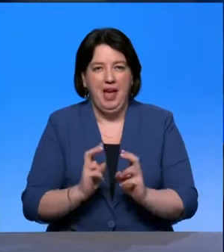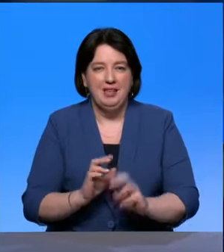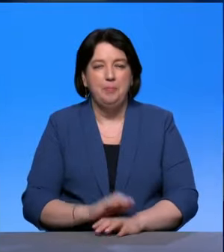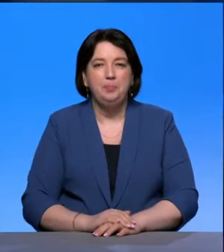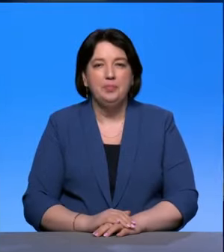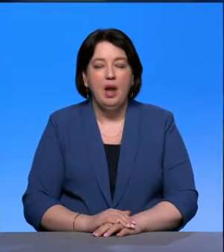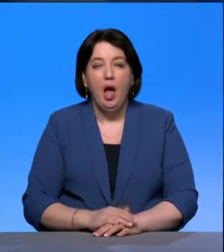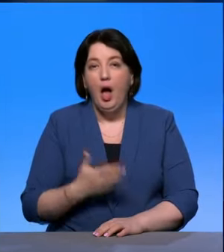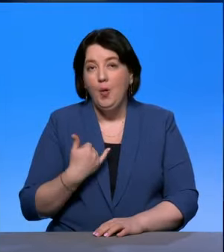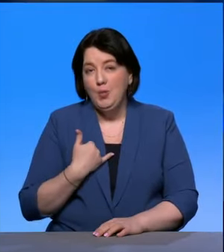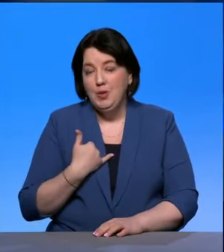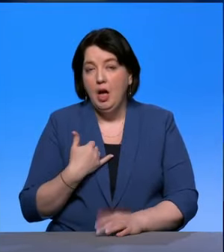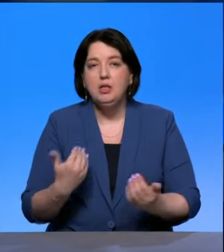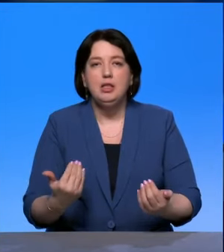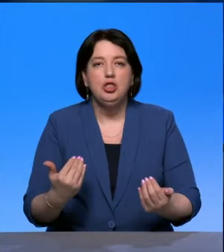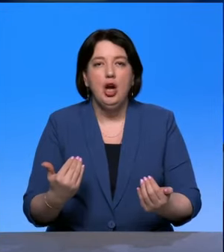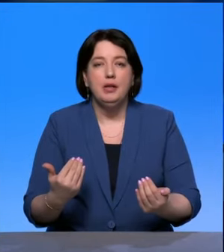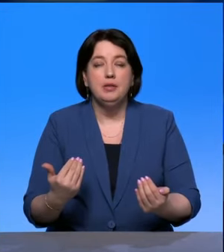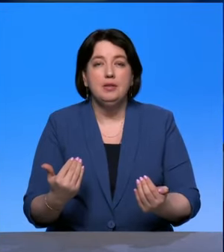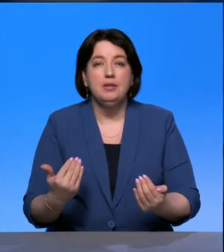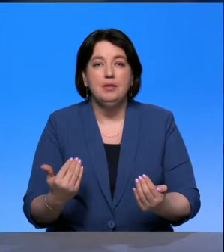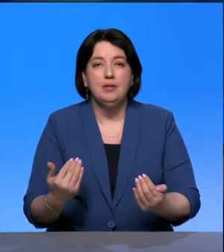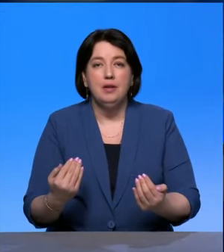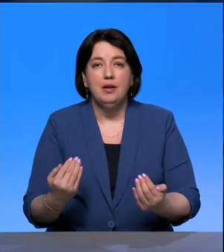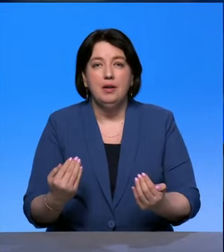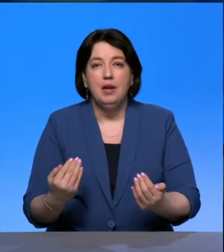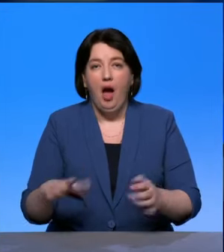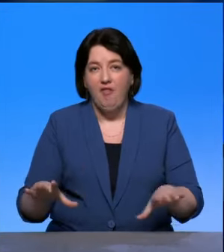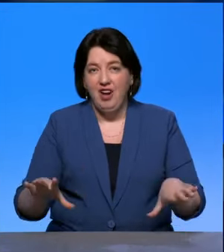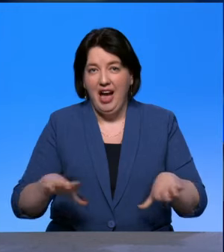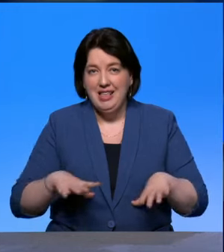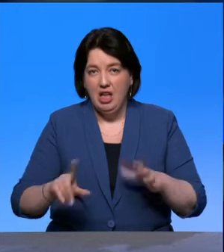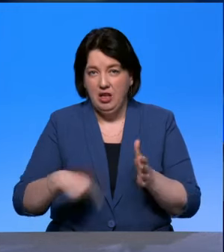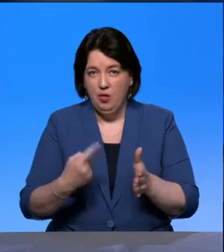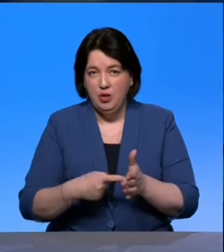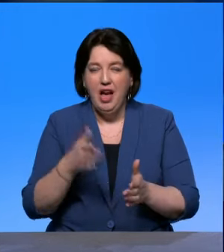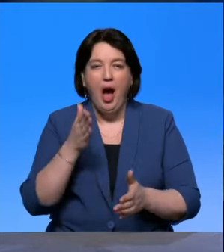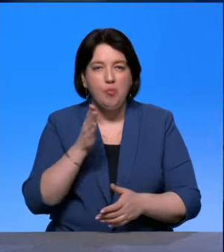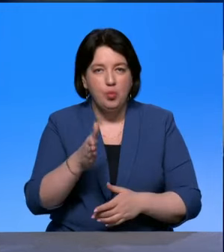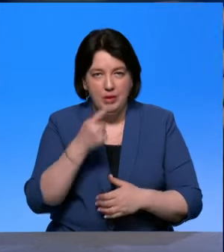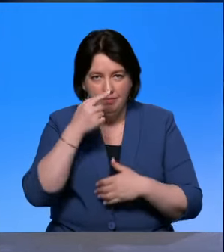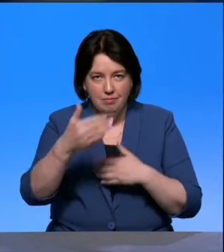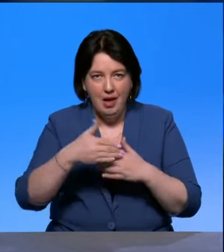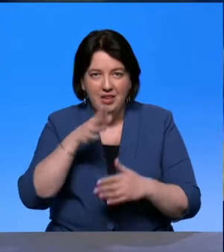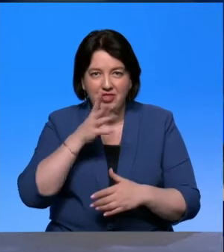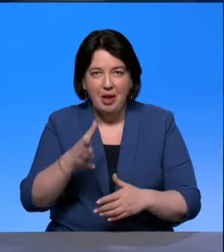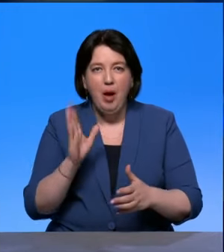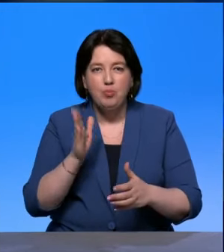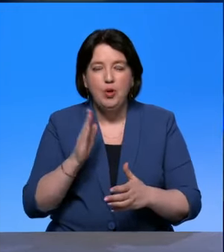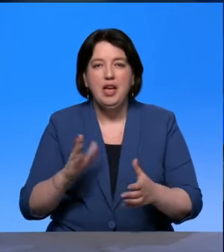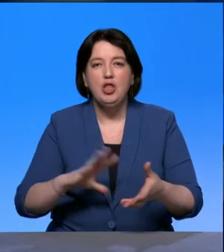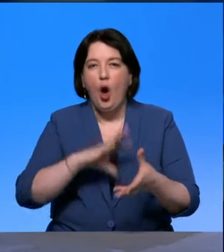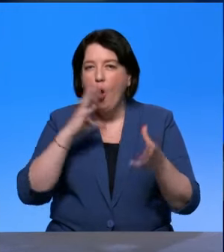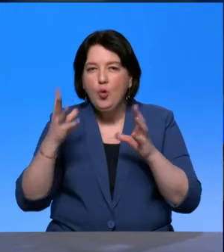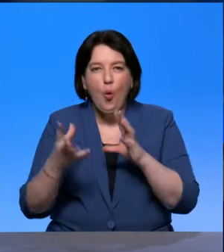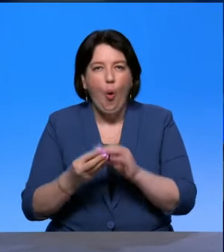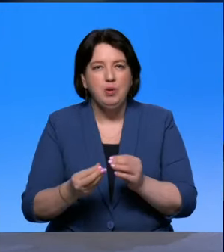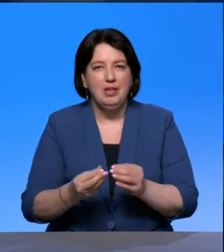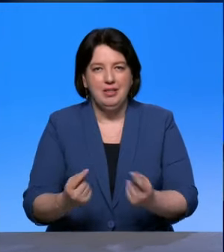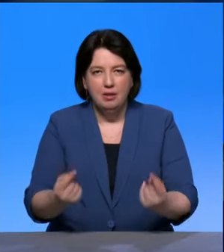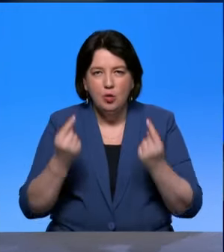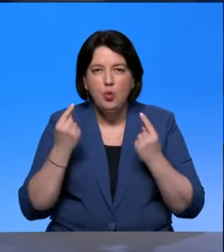У нас вот сейчас в Казани будет такое комплексное большое спортивное мероприятие,